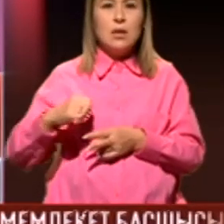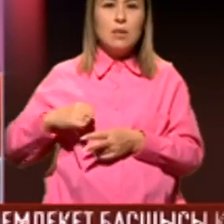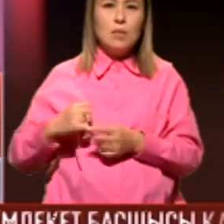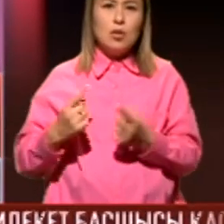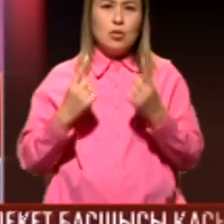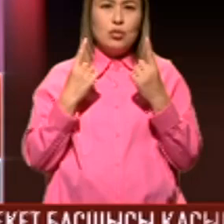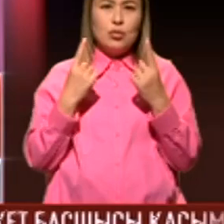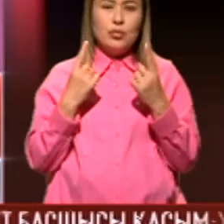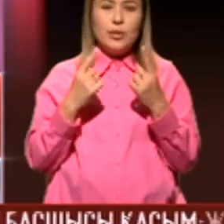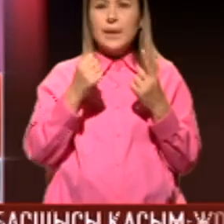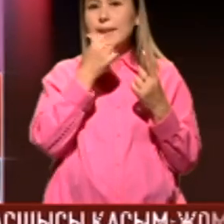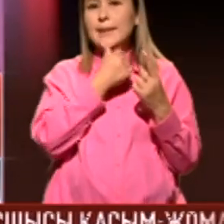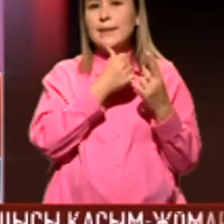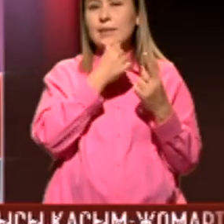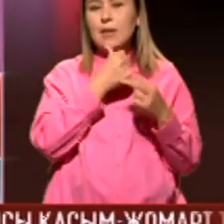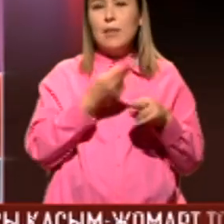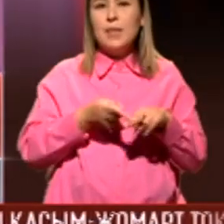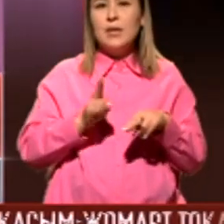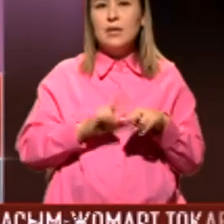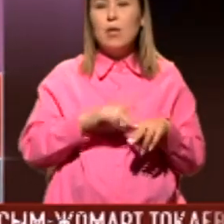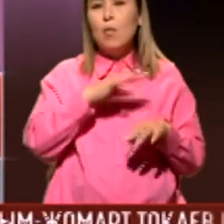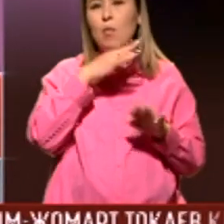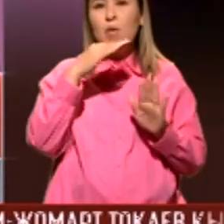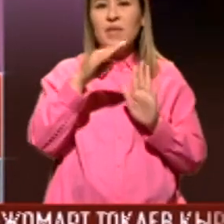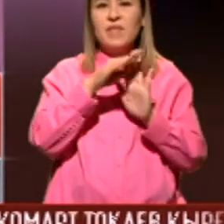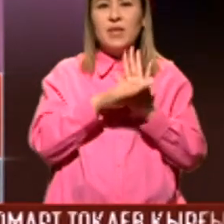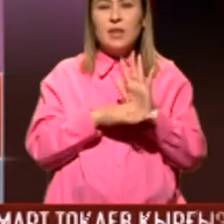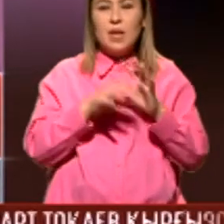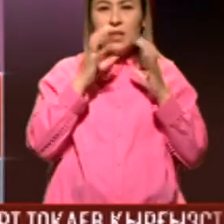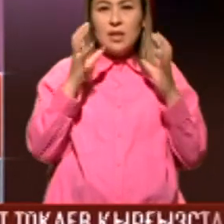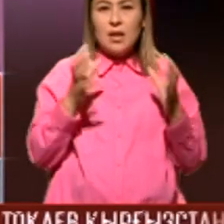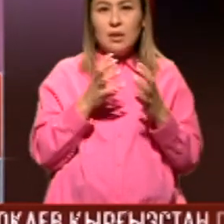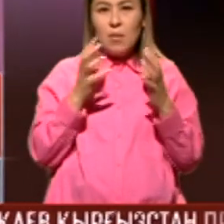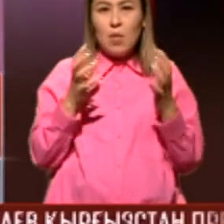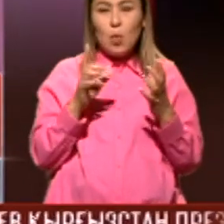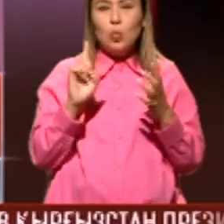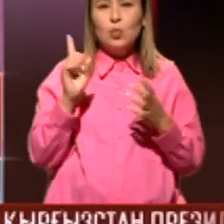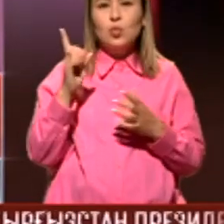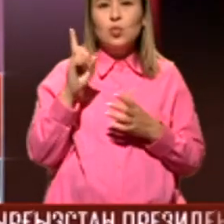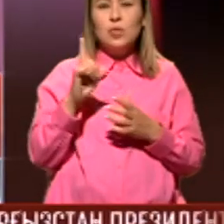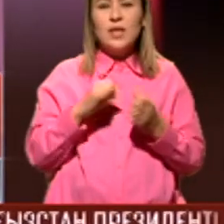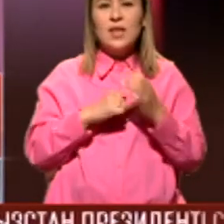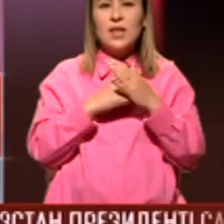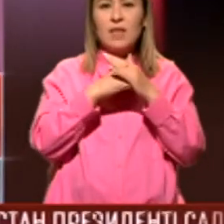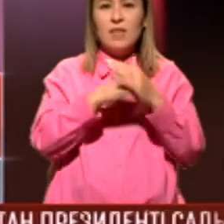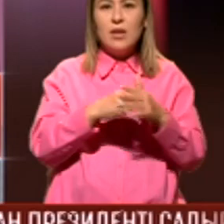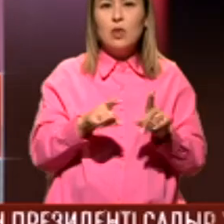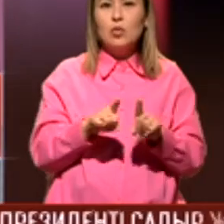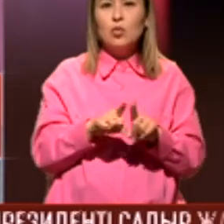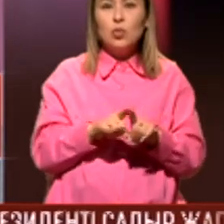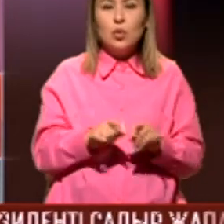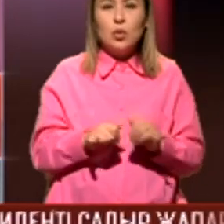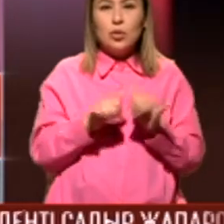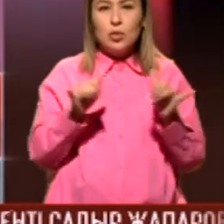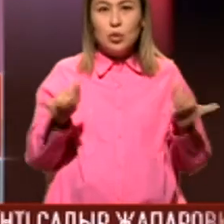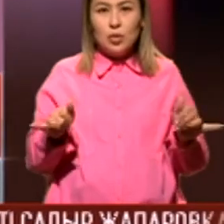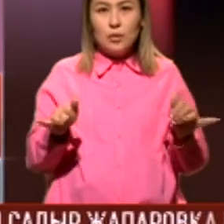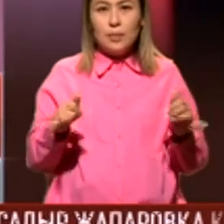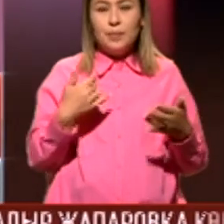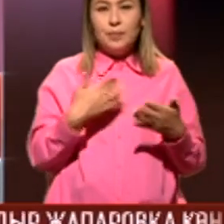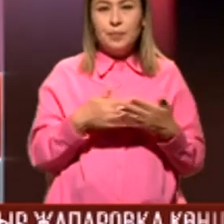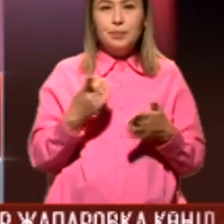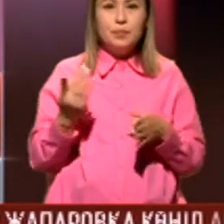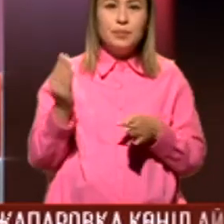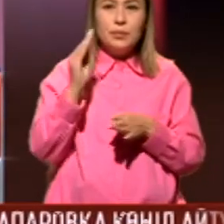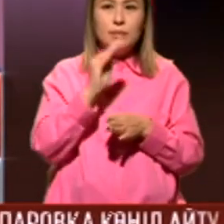үлкен сын-қатердің бірі осы көп векторлықты сақтап қалудың қиындығы. Өйткені қысымдар күшейді. Енді жаңағы бір нәрсе